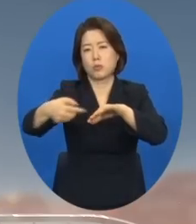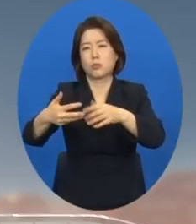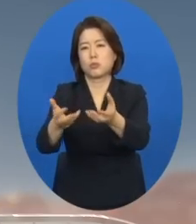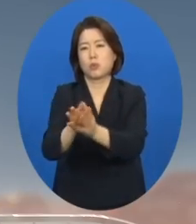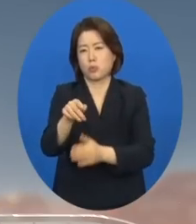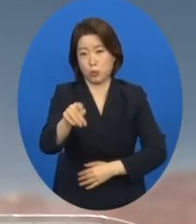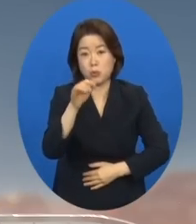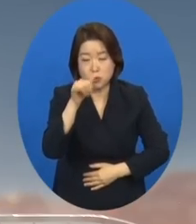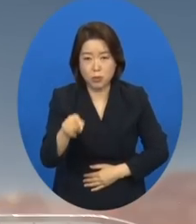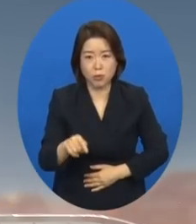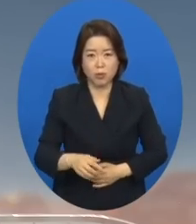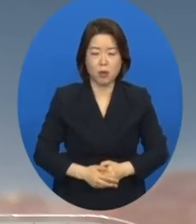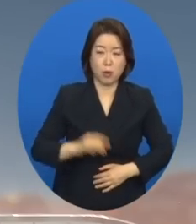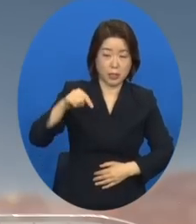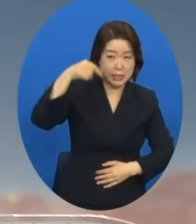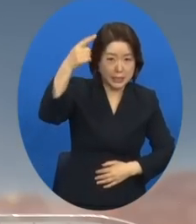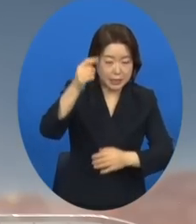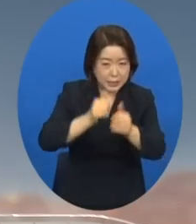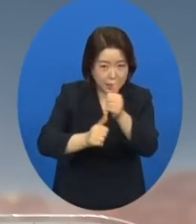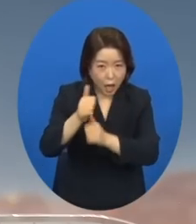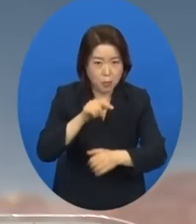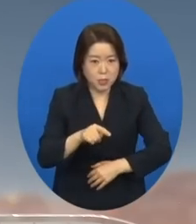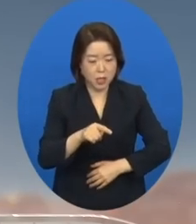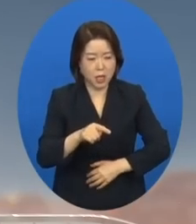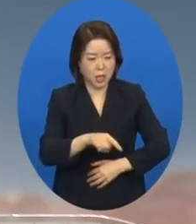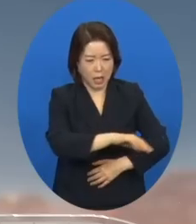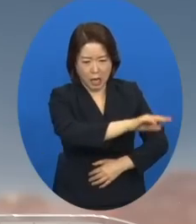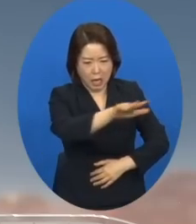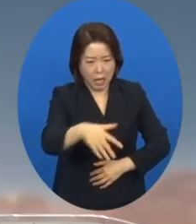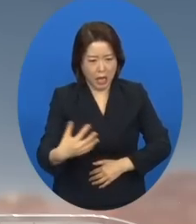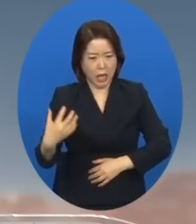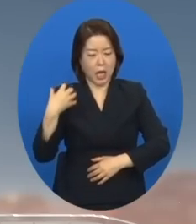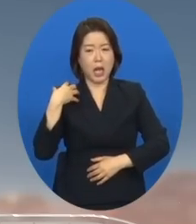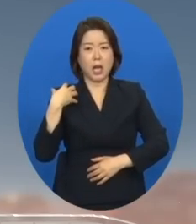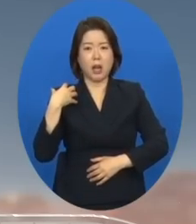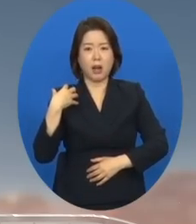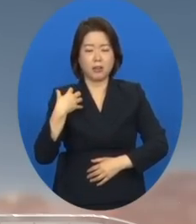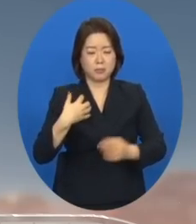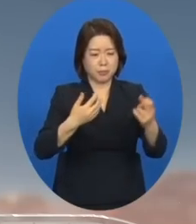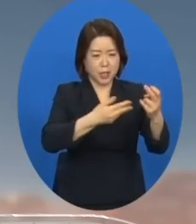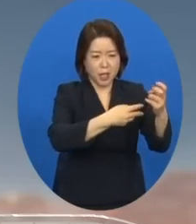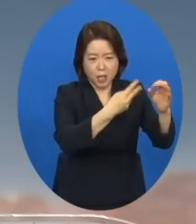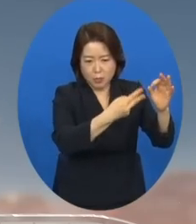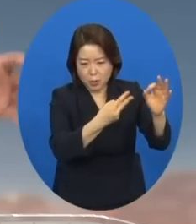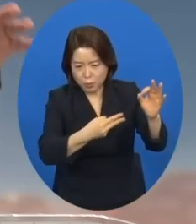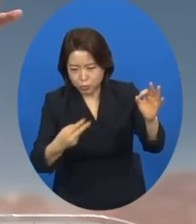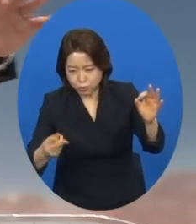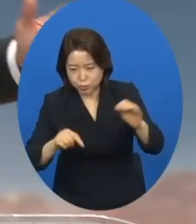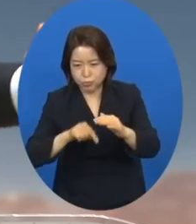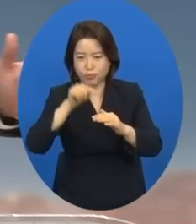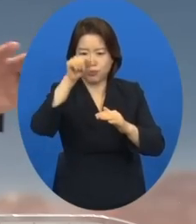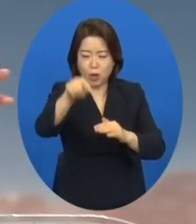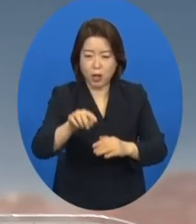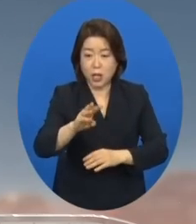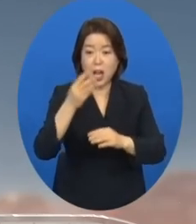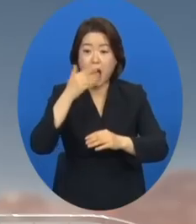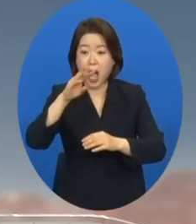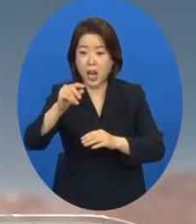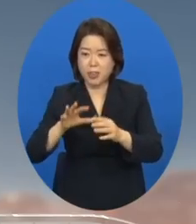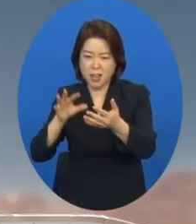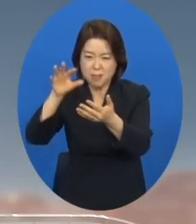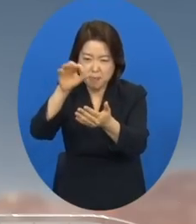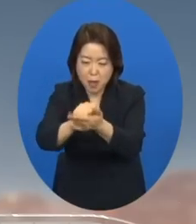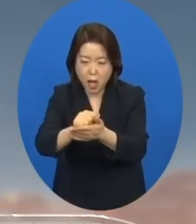세대 광야에서 태어난 다음 세대를 책임져야 하는 사명 요단강을 건너서 그 땅을 점령해야 되는이 사명 앞에